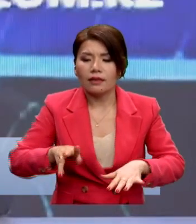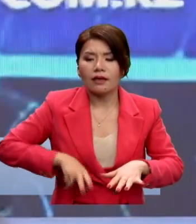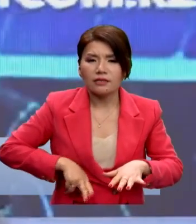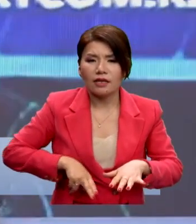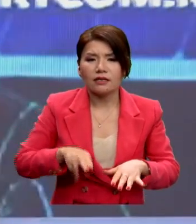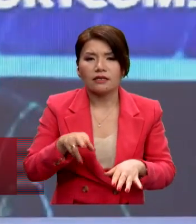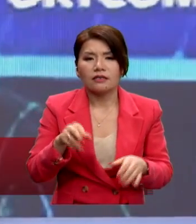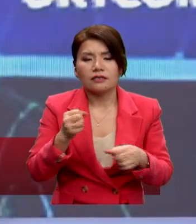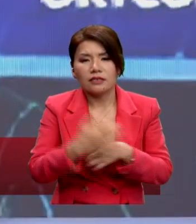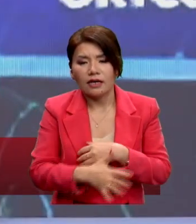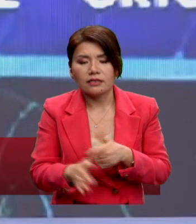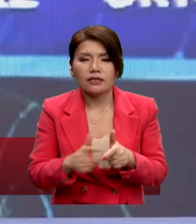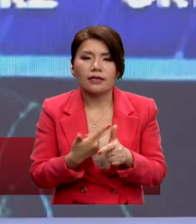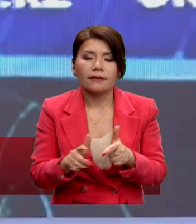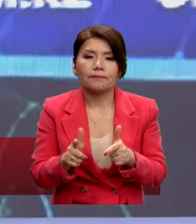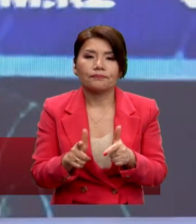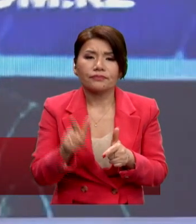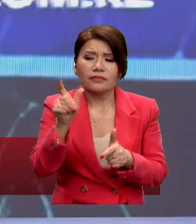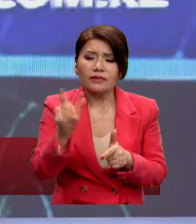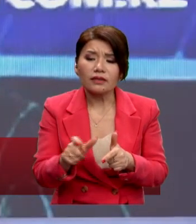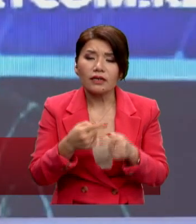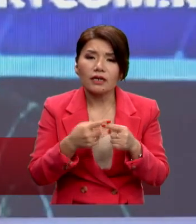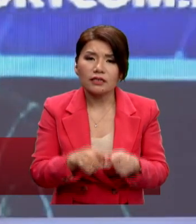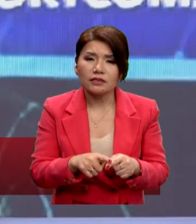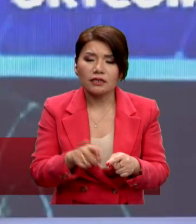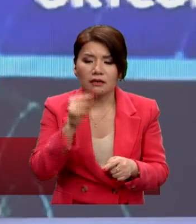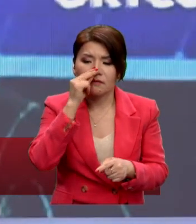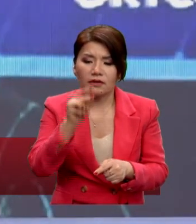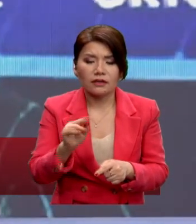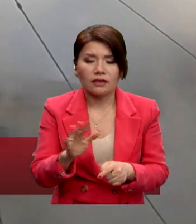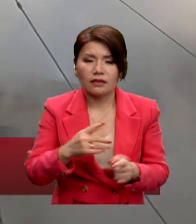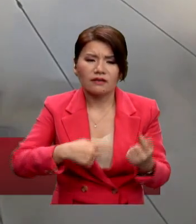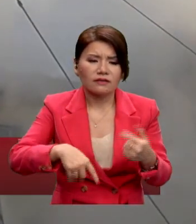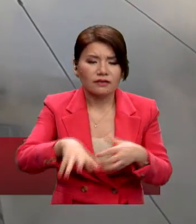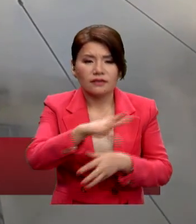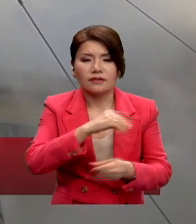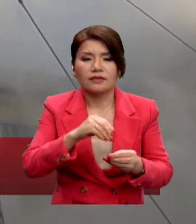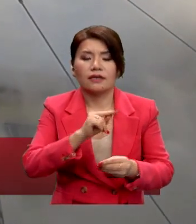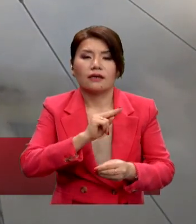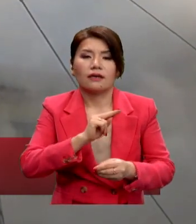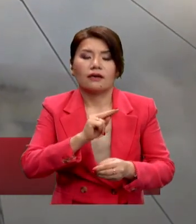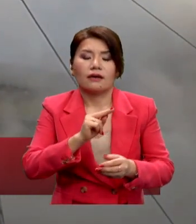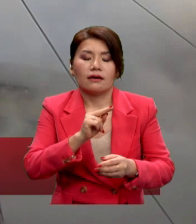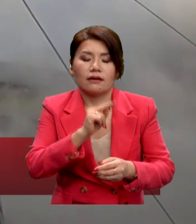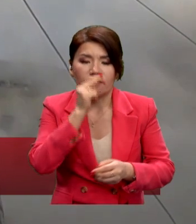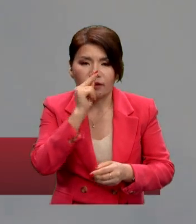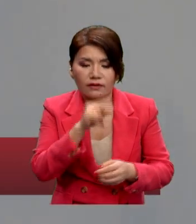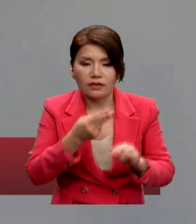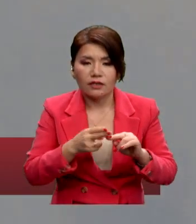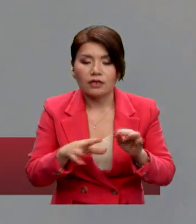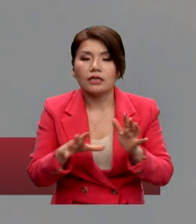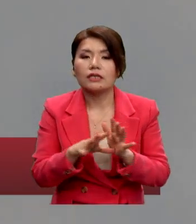станции, либо какой-то человек-инженер там виноват. Это целый комплекс. Рецепт лечения устаревшего